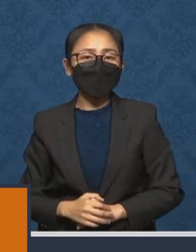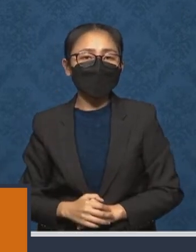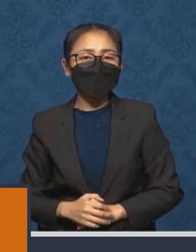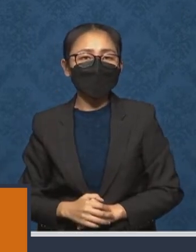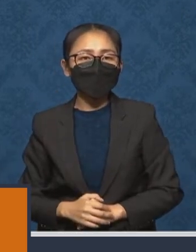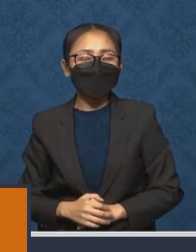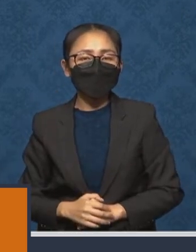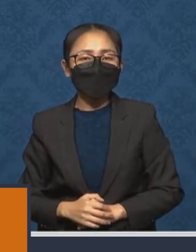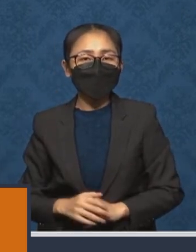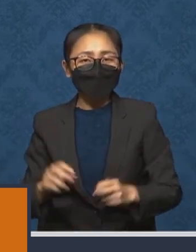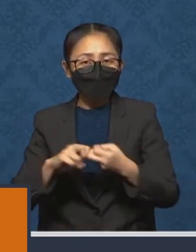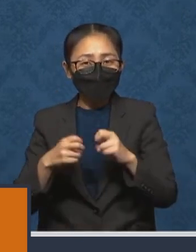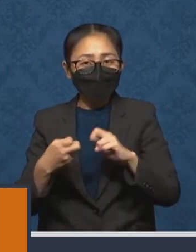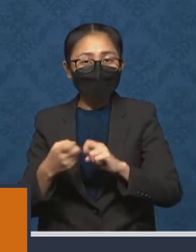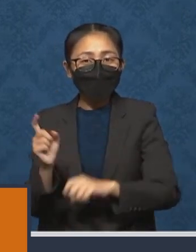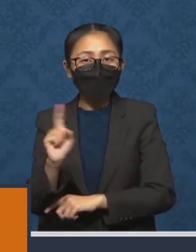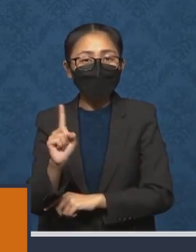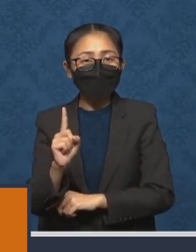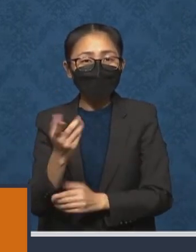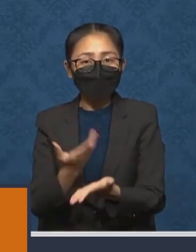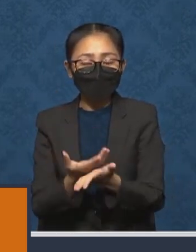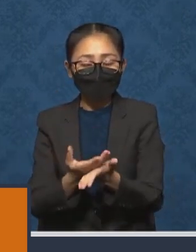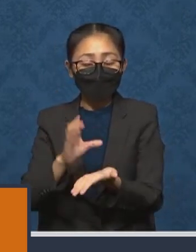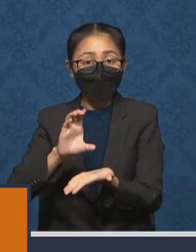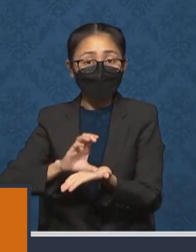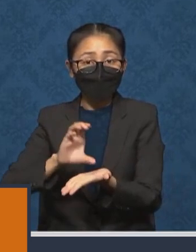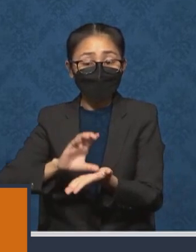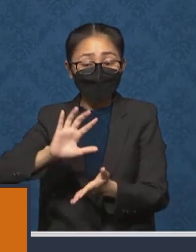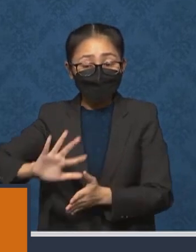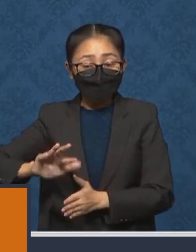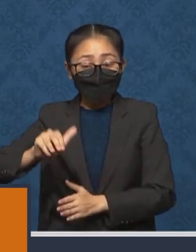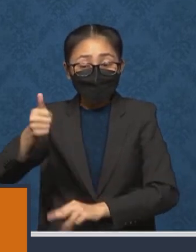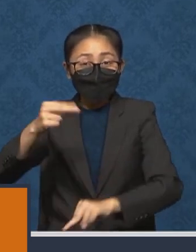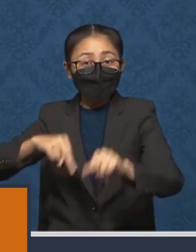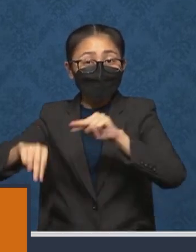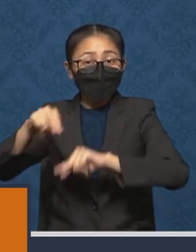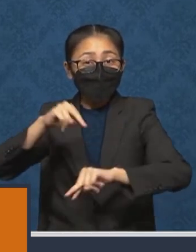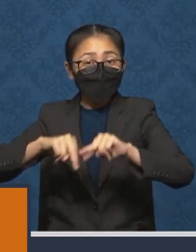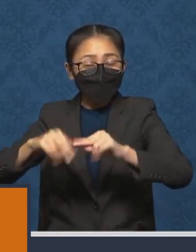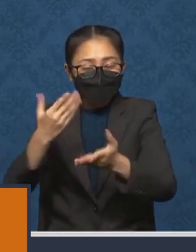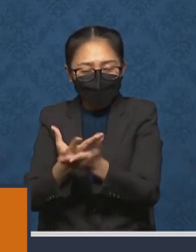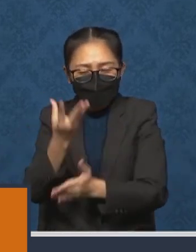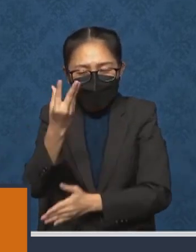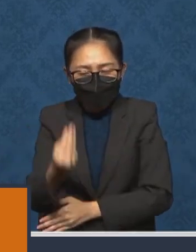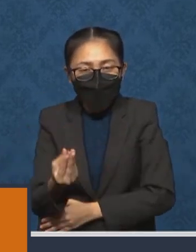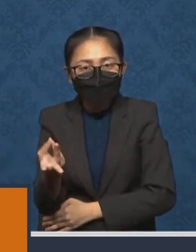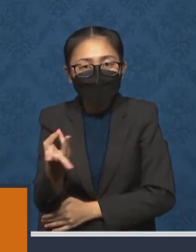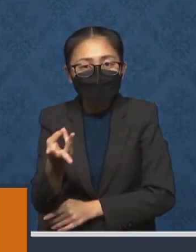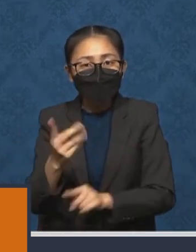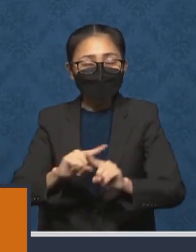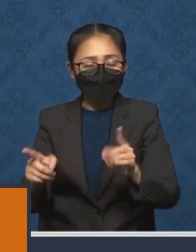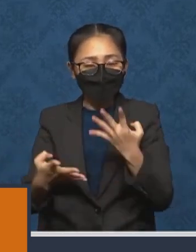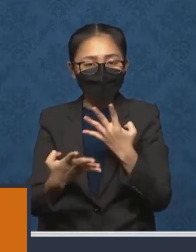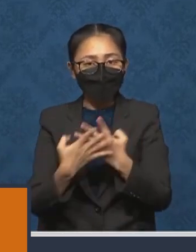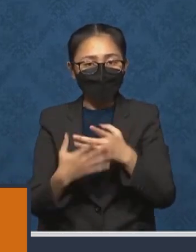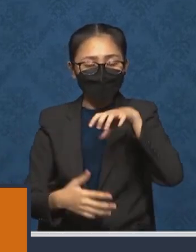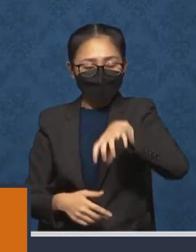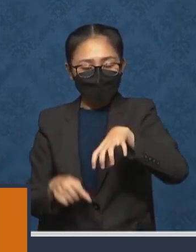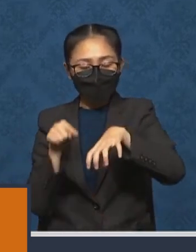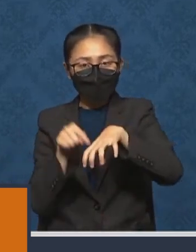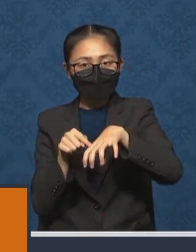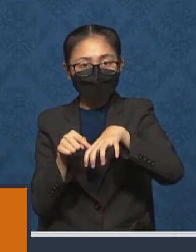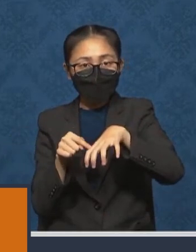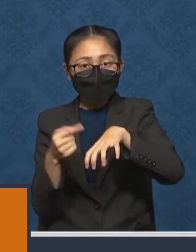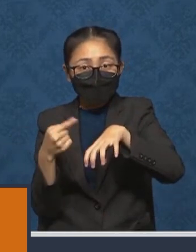ที่แย่กว่านั้นก็คือในงบประมาณการฟื้นฟูผู้ต้องขังที่เหลืออยู่น้อยแล้วแต่กรมราชทัณฑ์ก็ยังสอด